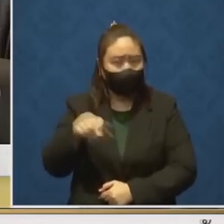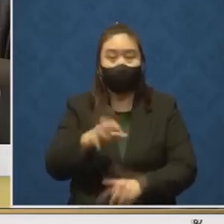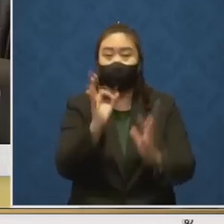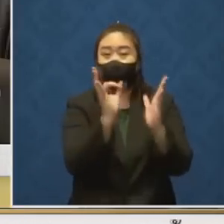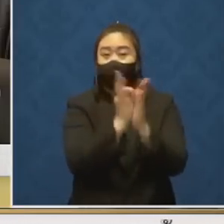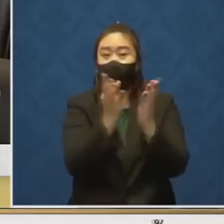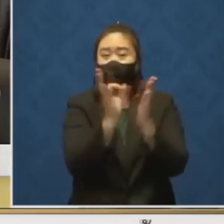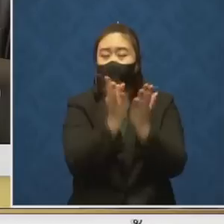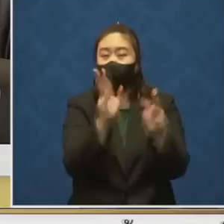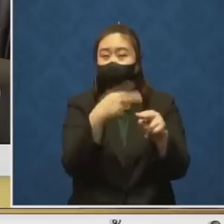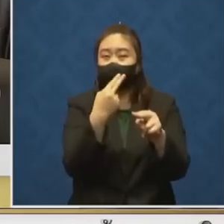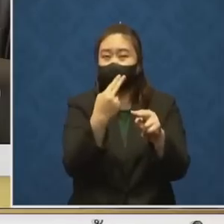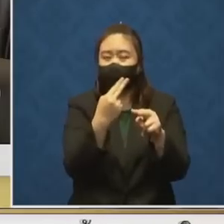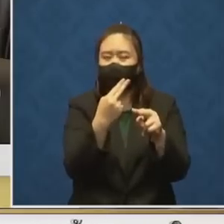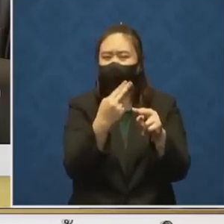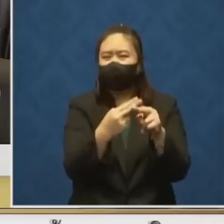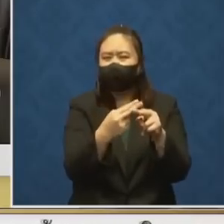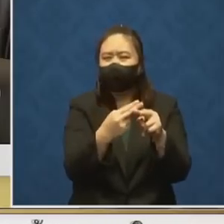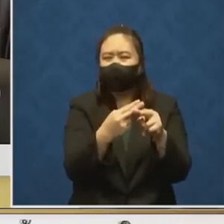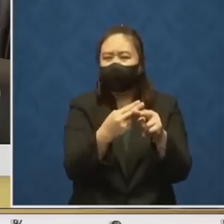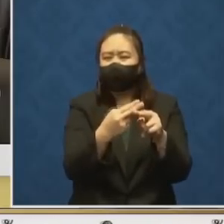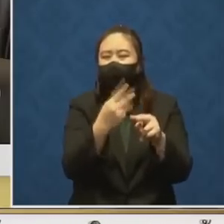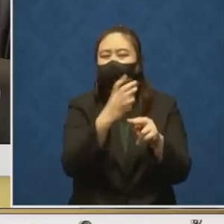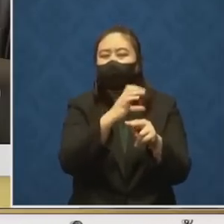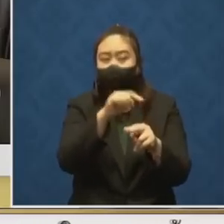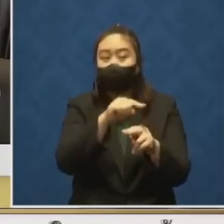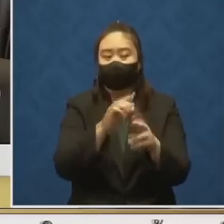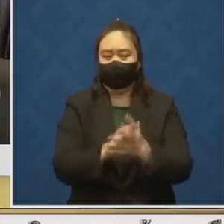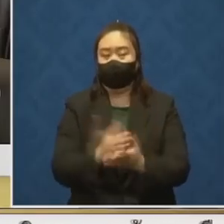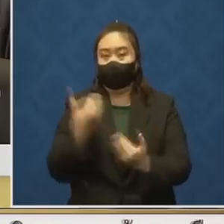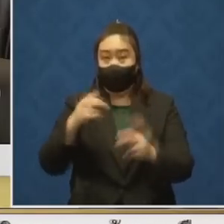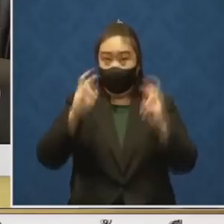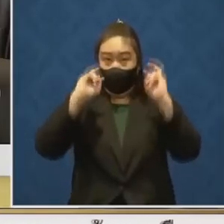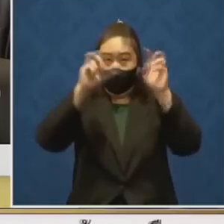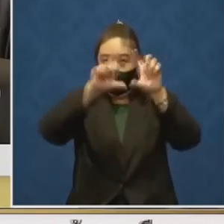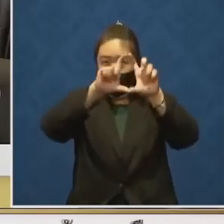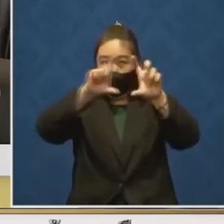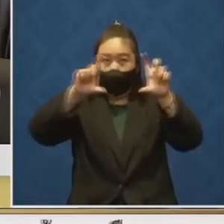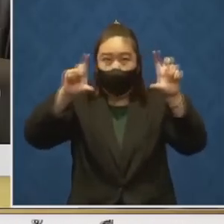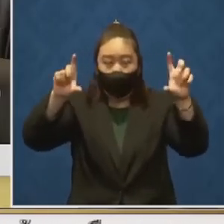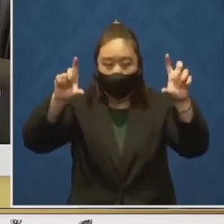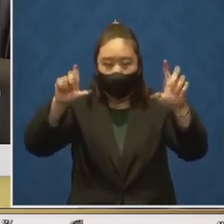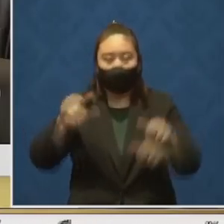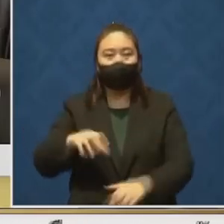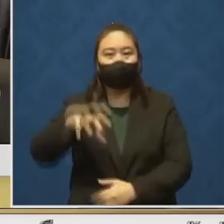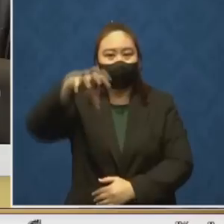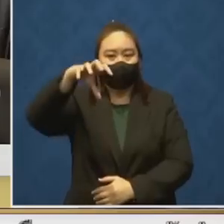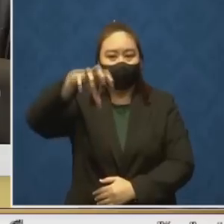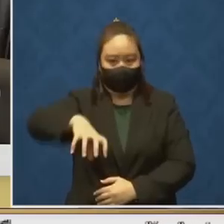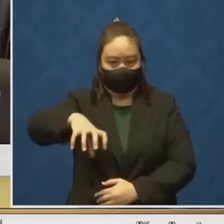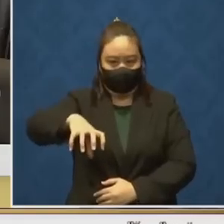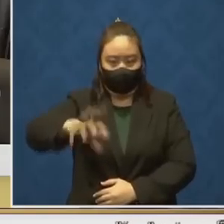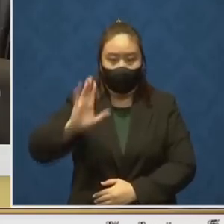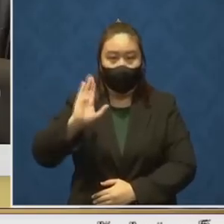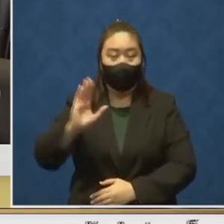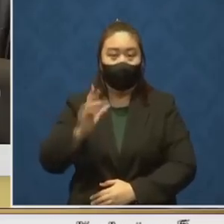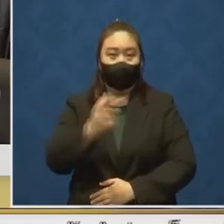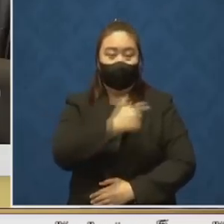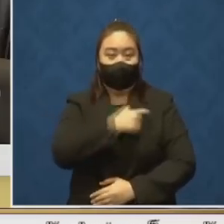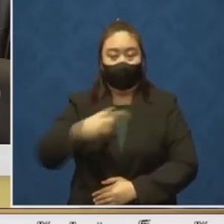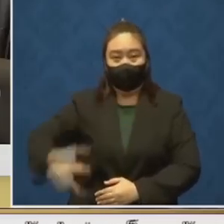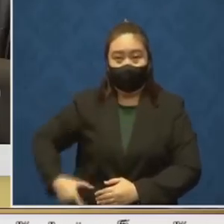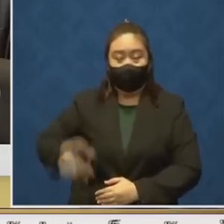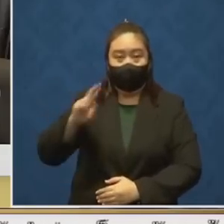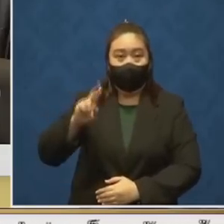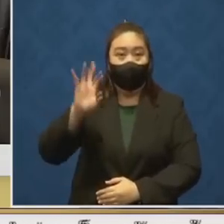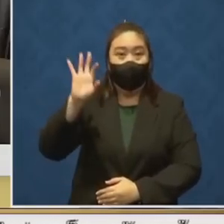เฟสบุเพจชื่อ Catch Dump4. เขาพาดหัวข่าวเอาไ้ว่า4. อันุสาวรี ราชการที่ 9 ค่ายภมิพล4.